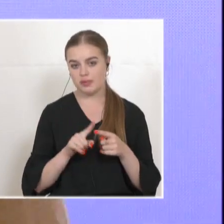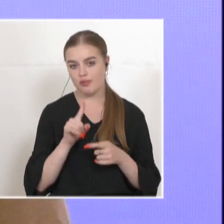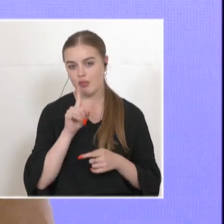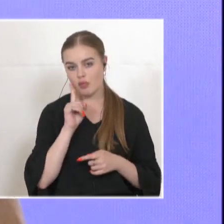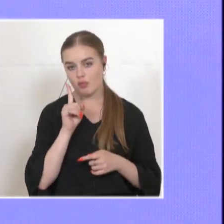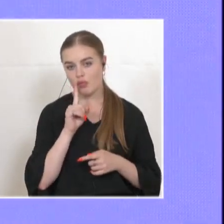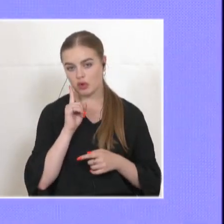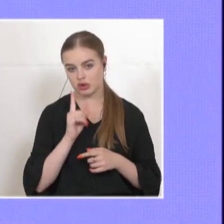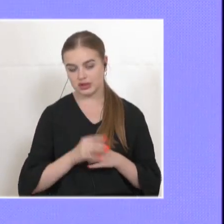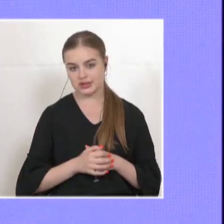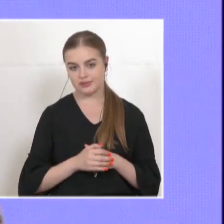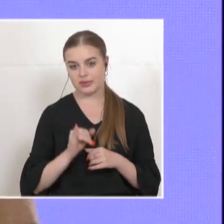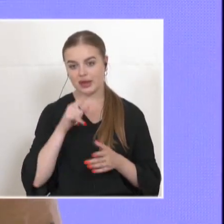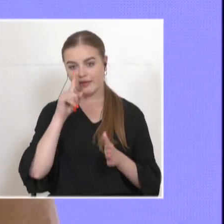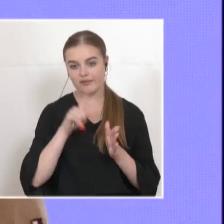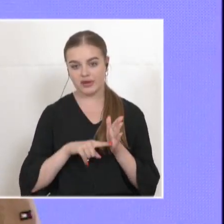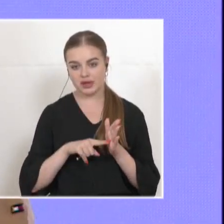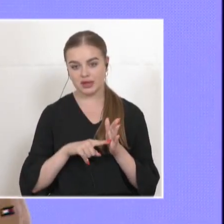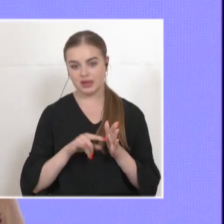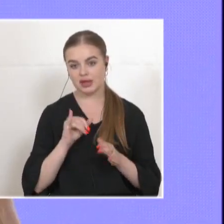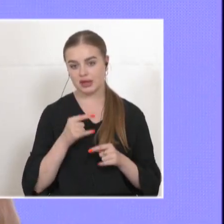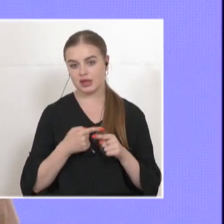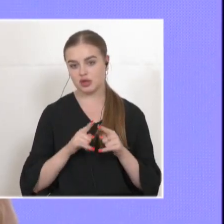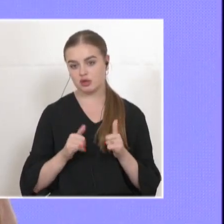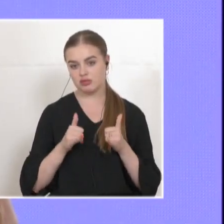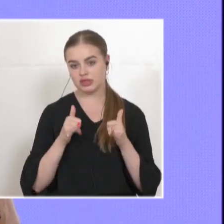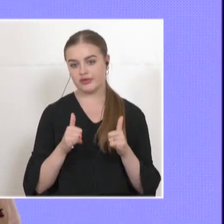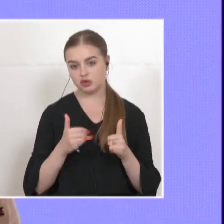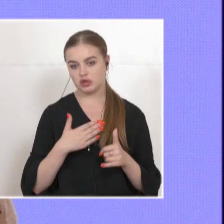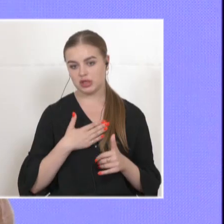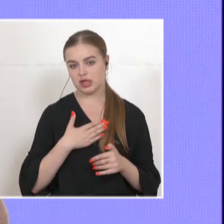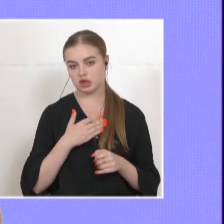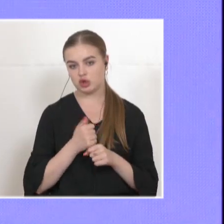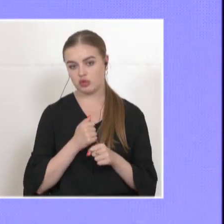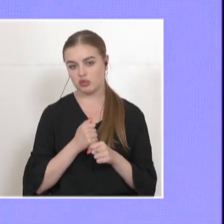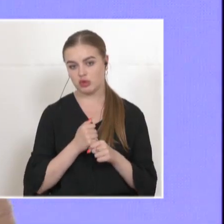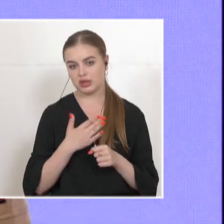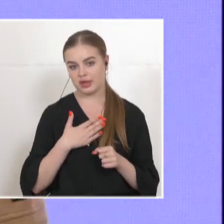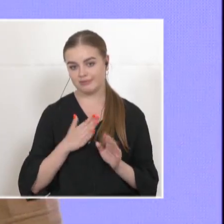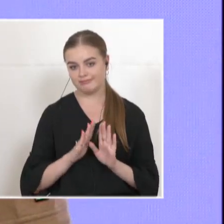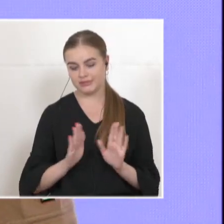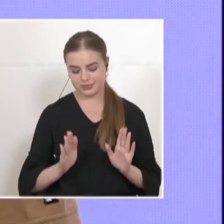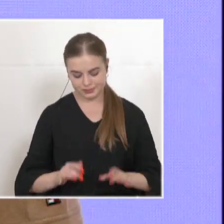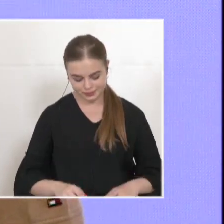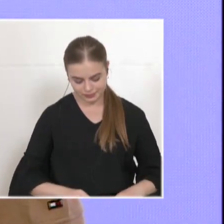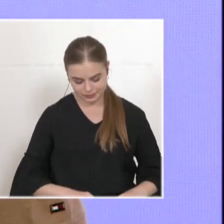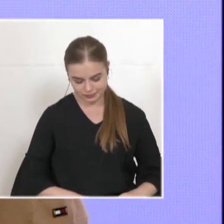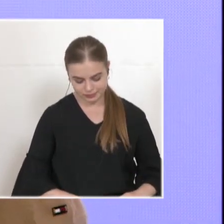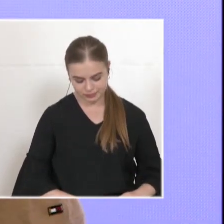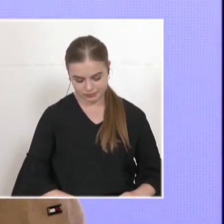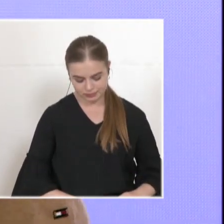молодість і віра. І цьому присвячується наша робота. Я все.